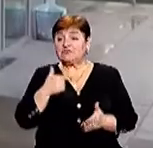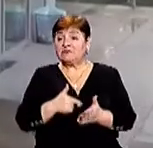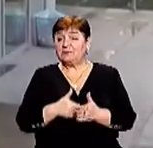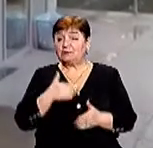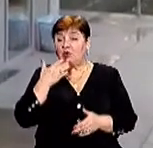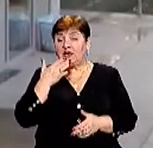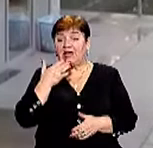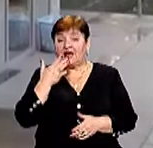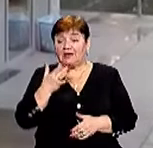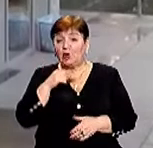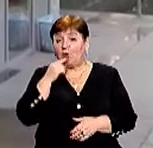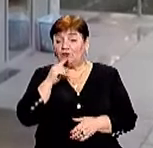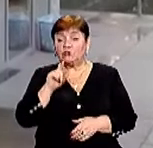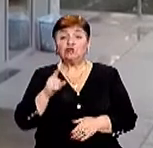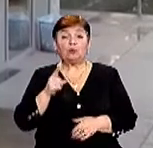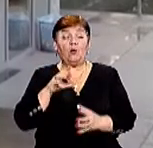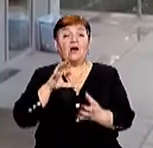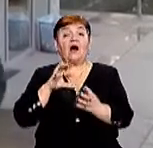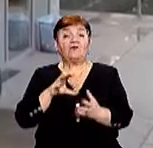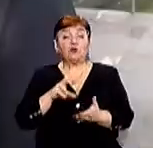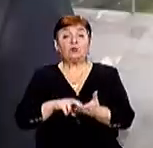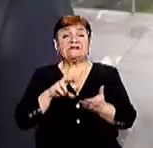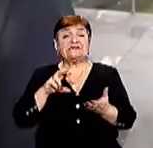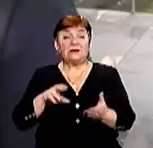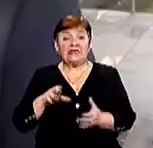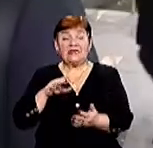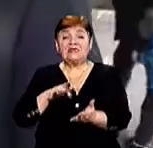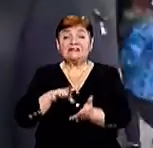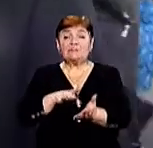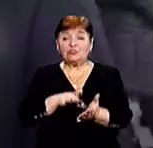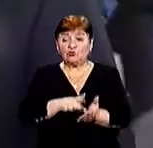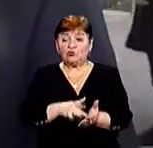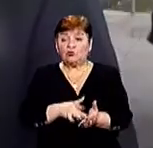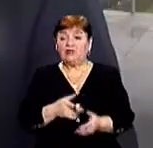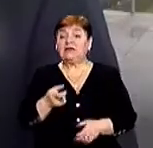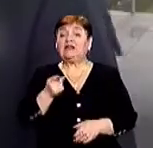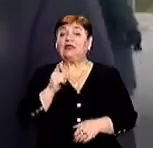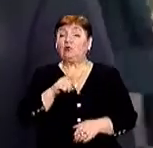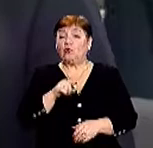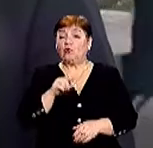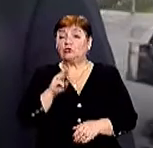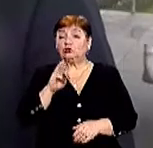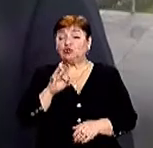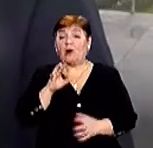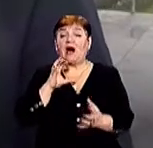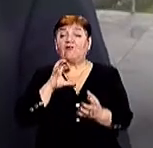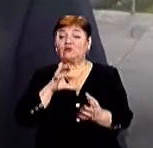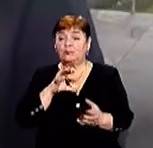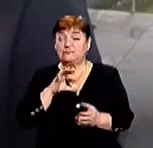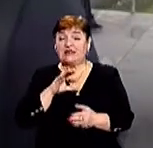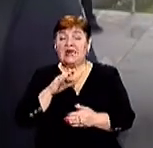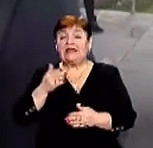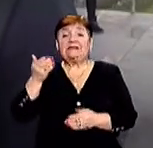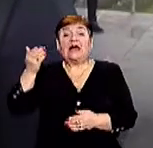Петро Бобик пояснює, чому автобус зняли з маршруту. За те, що в автобусі на